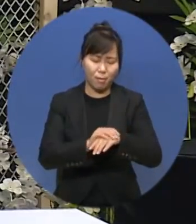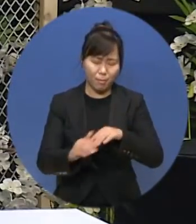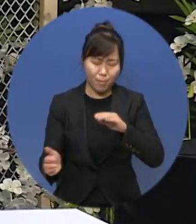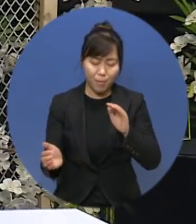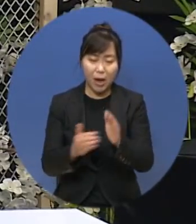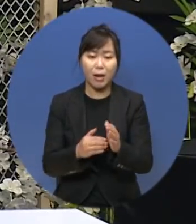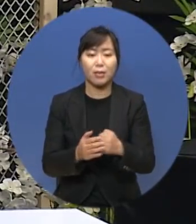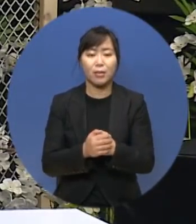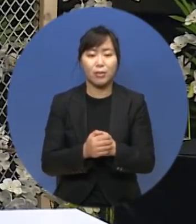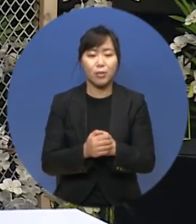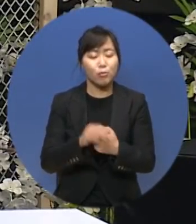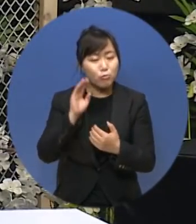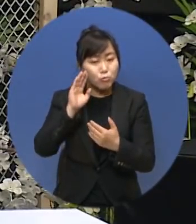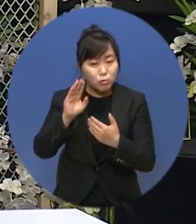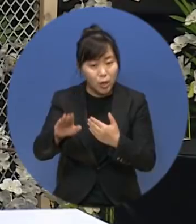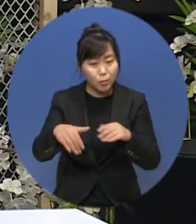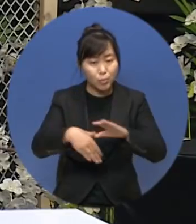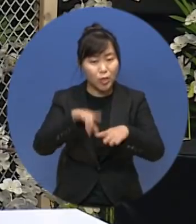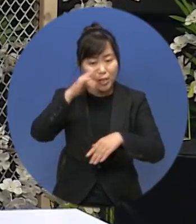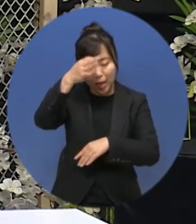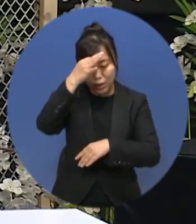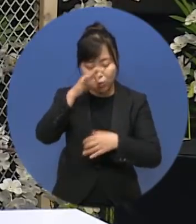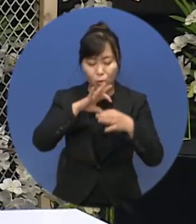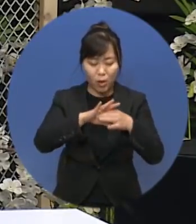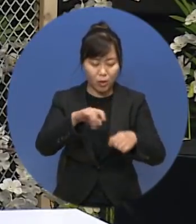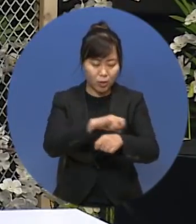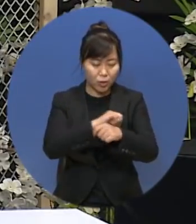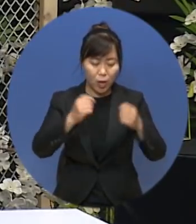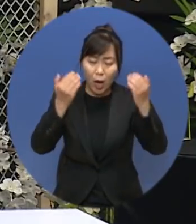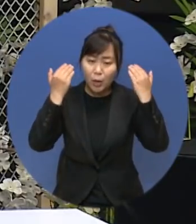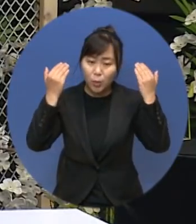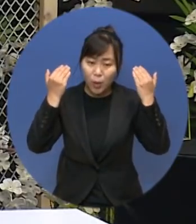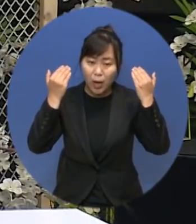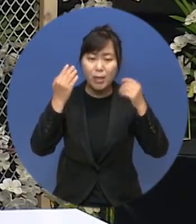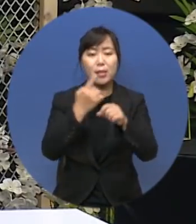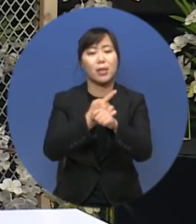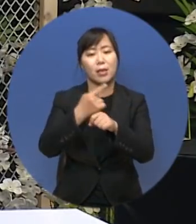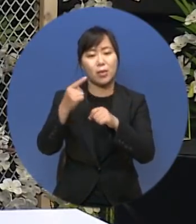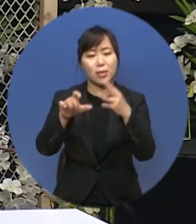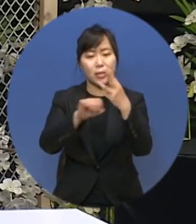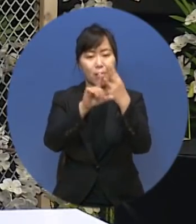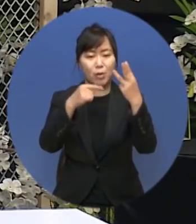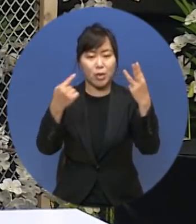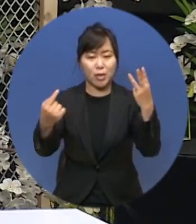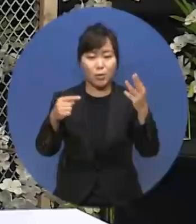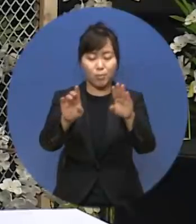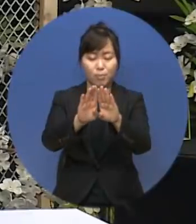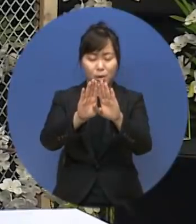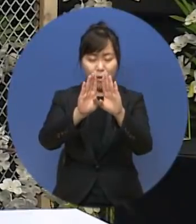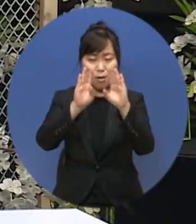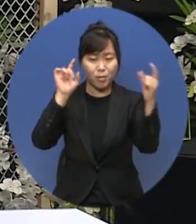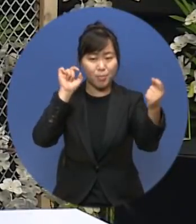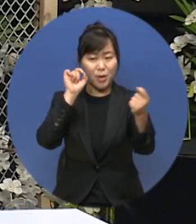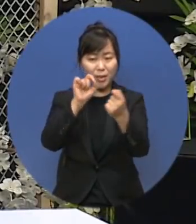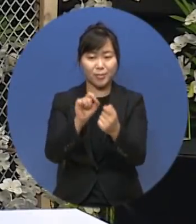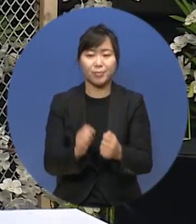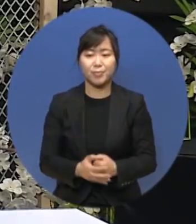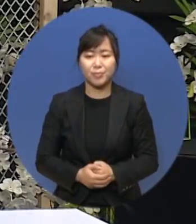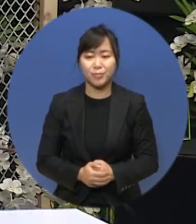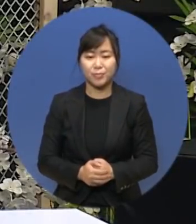마쳤고 후속으로 추진한 문화예술 중점 특수학교가 내년 3월 1일 개교를 앞두고